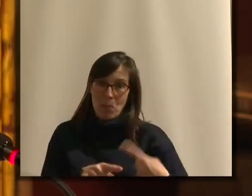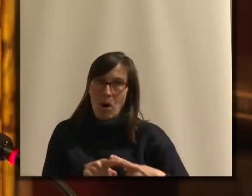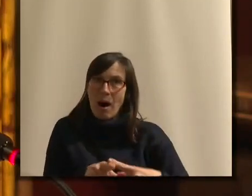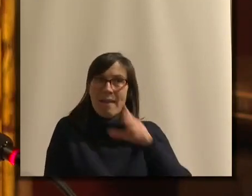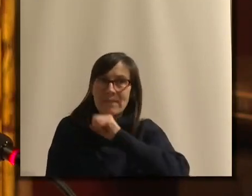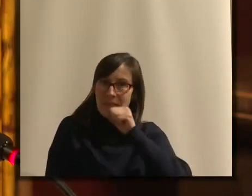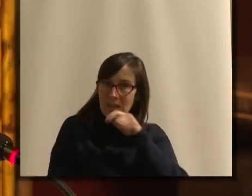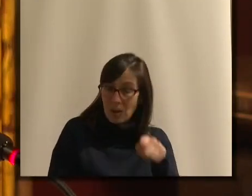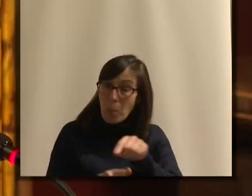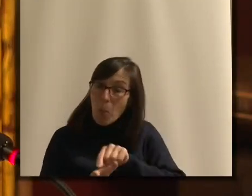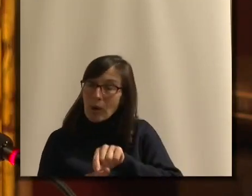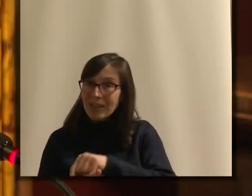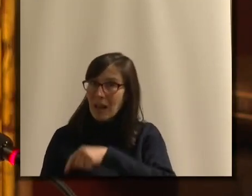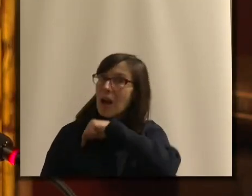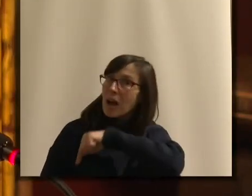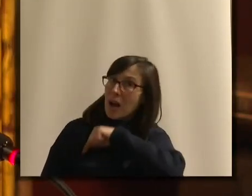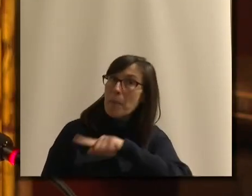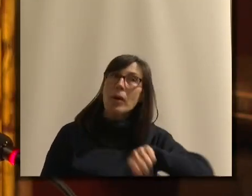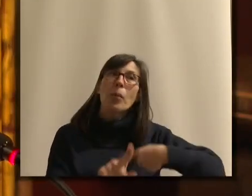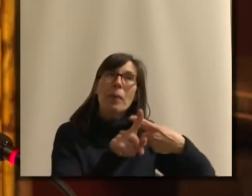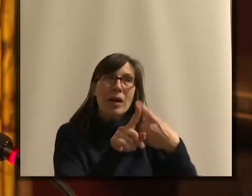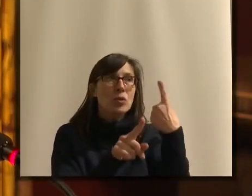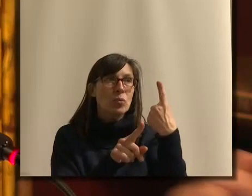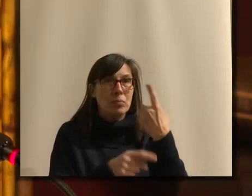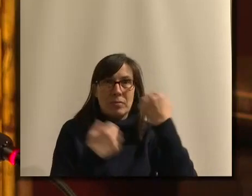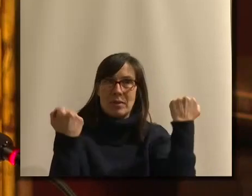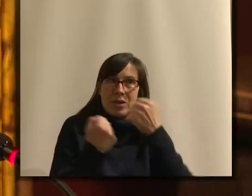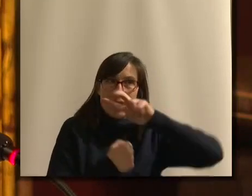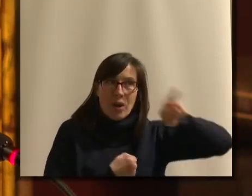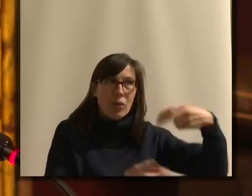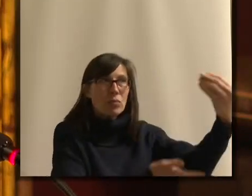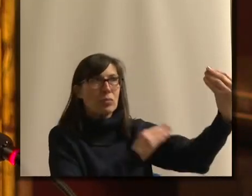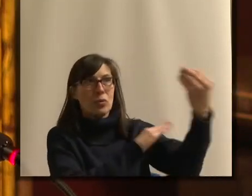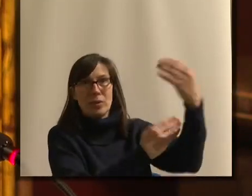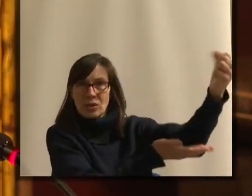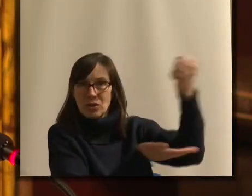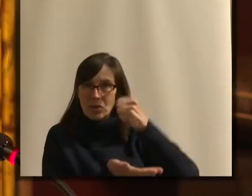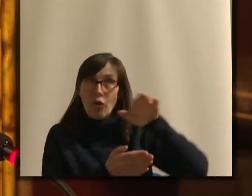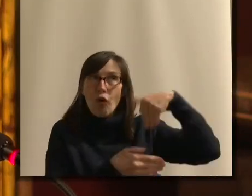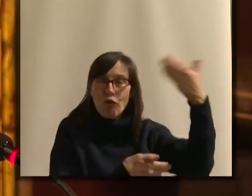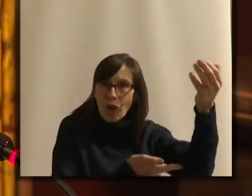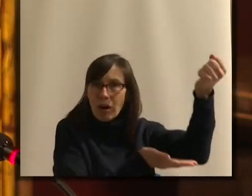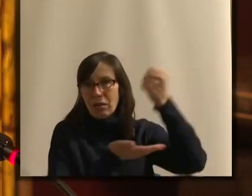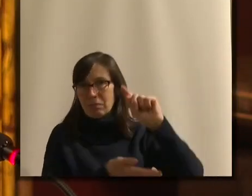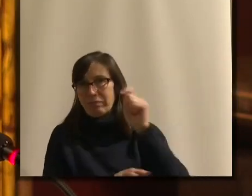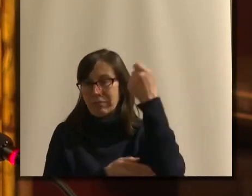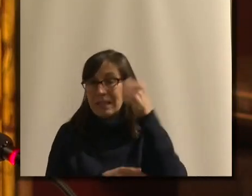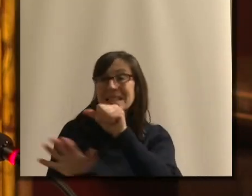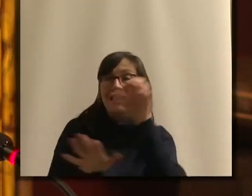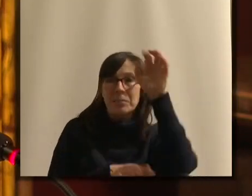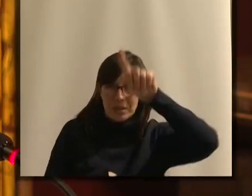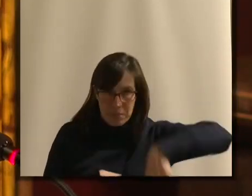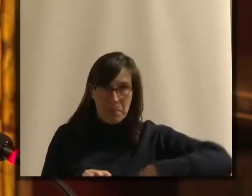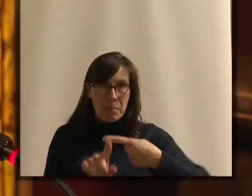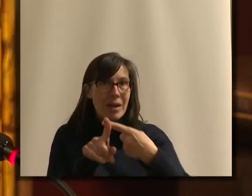voluntat política, però a més perquè hem aconseguit aquest 1.000.000 d'euros de finançament extern a banda de l'estalvi del 60% que aconseguirem, per tant que ens